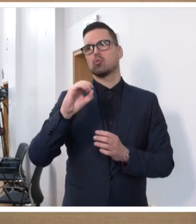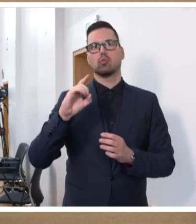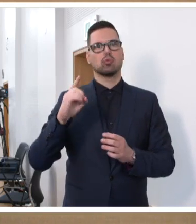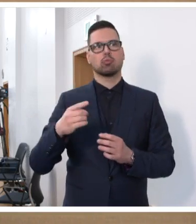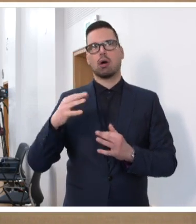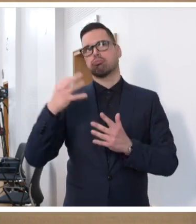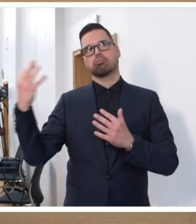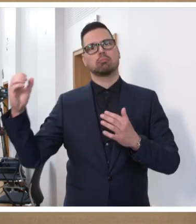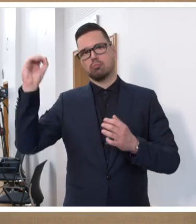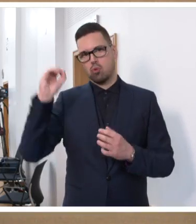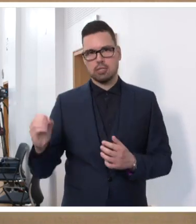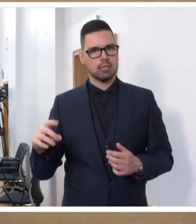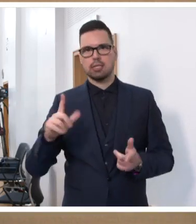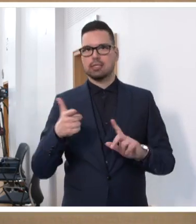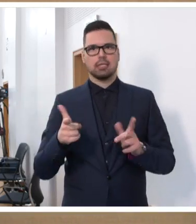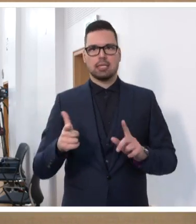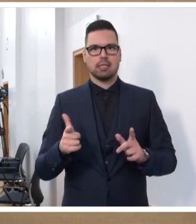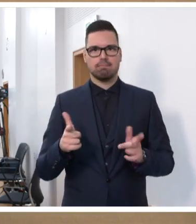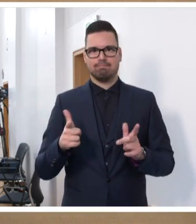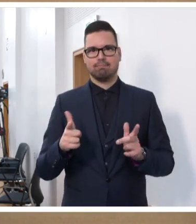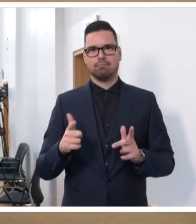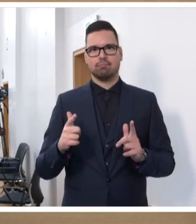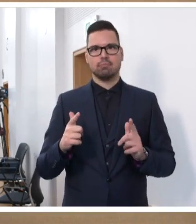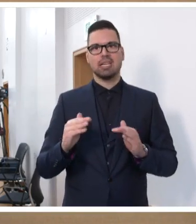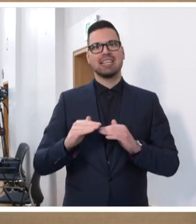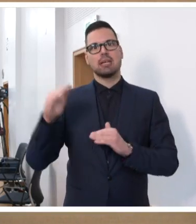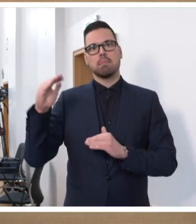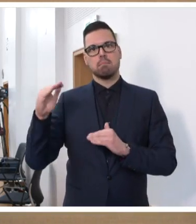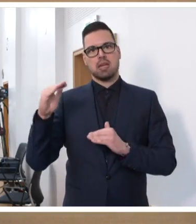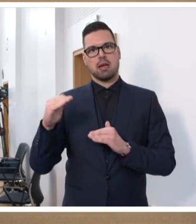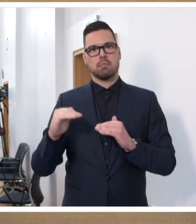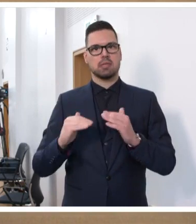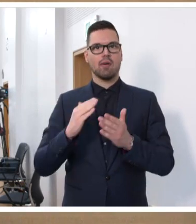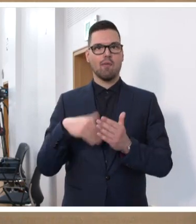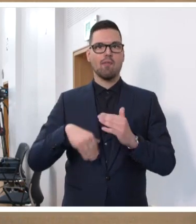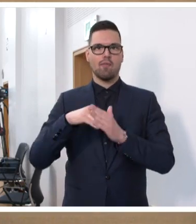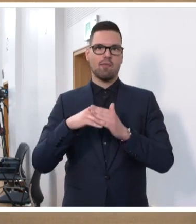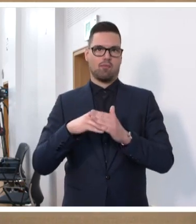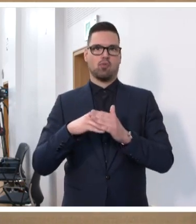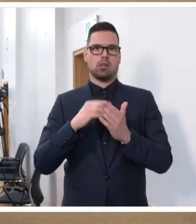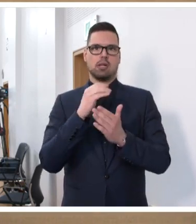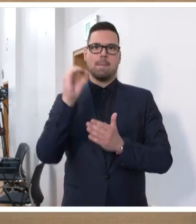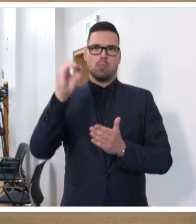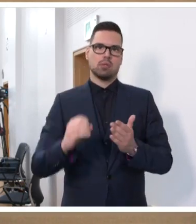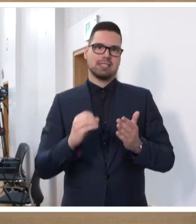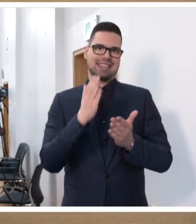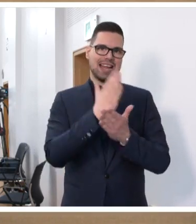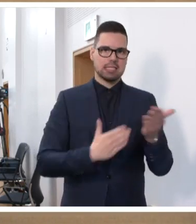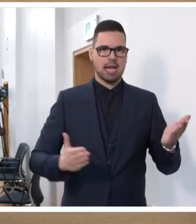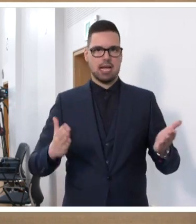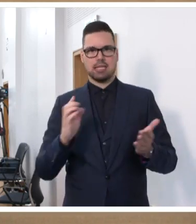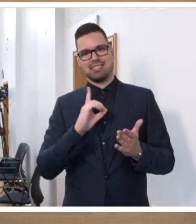Bereich landeten. Nein, es werden immer mehr sonstige mit ganzen Prozentanteilen der Wählerstimmen bedacht und sind somit unter